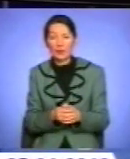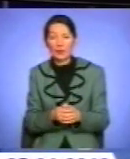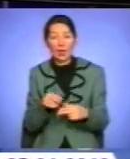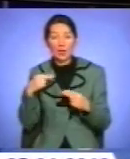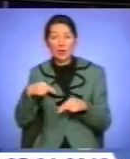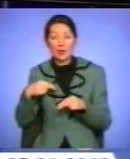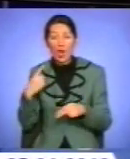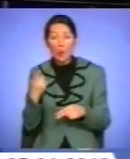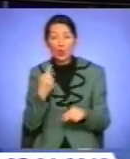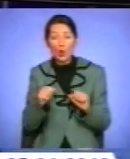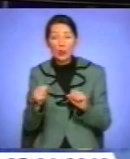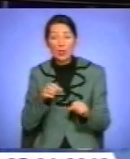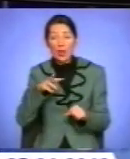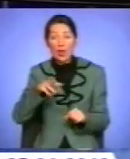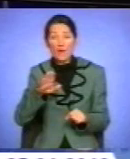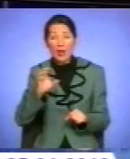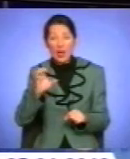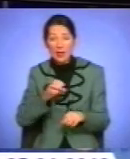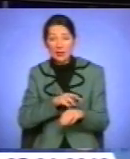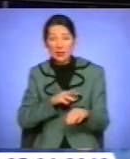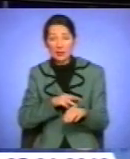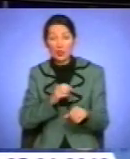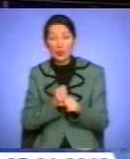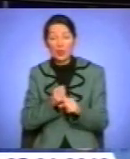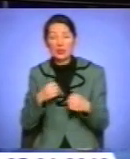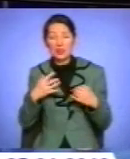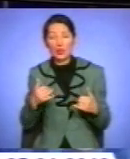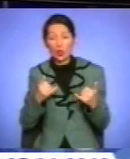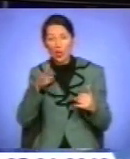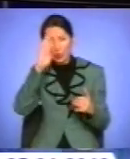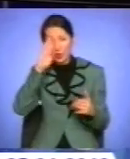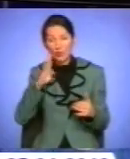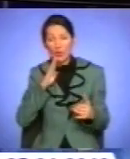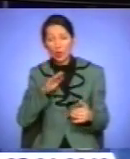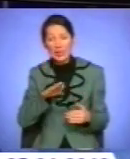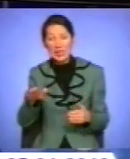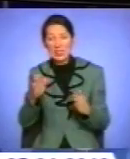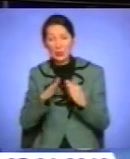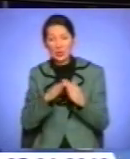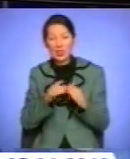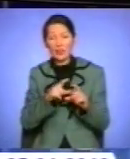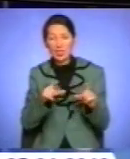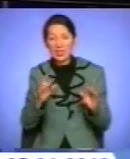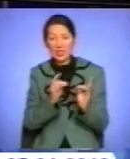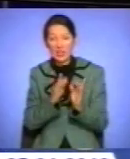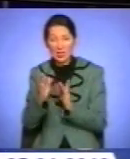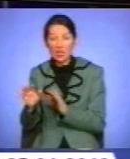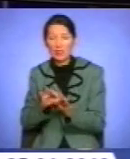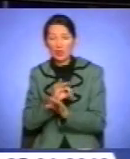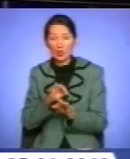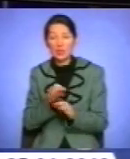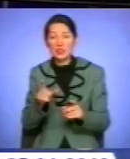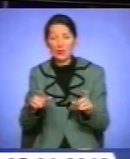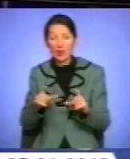Працівники обласного управління МВС зробили свято для хлопчиків і дівчаток з дитячих будинків, шкіл-інтернатів та сиротинців